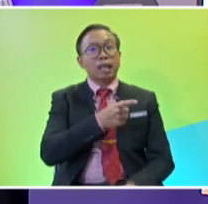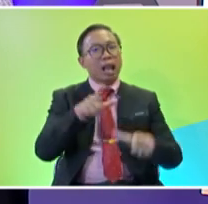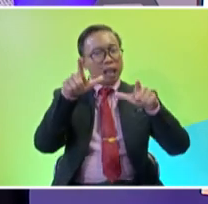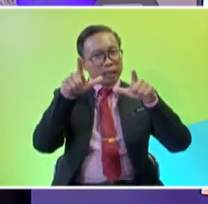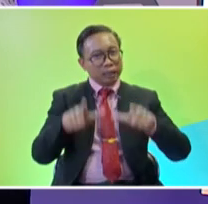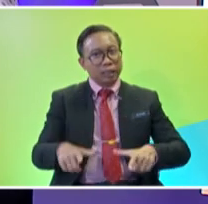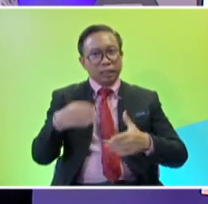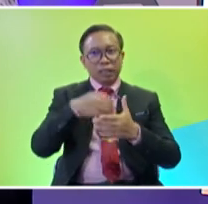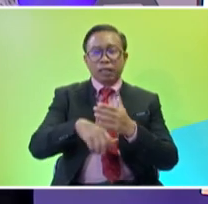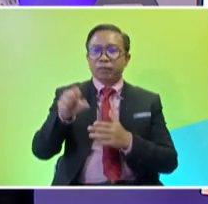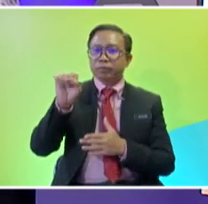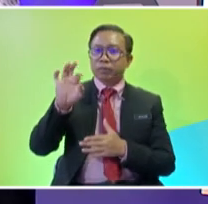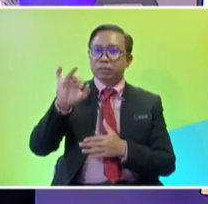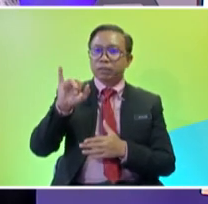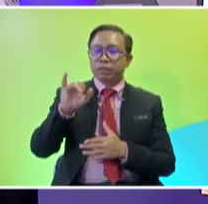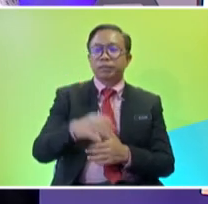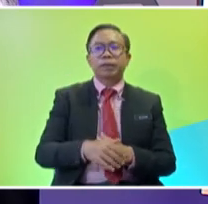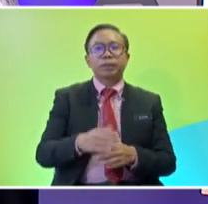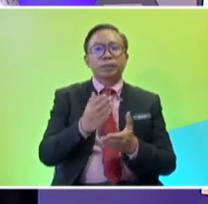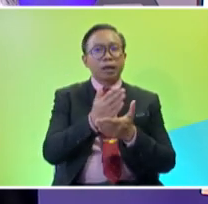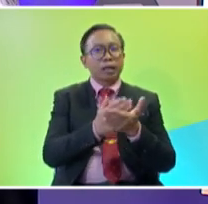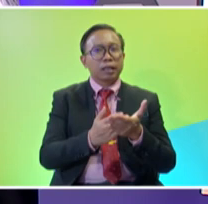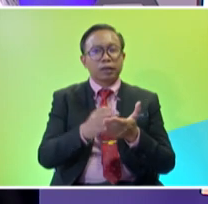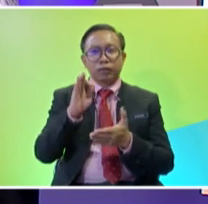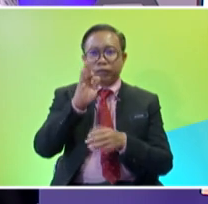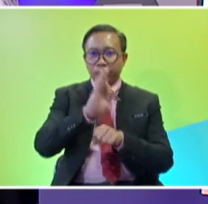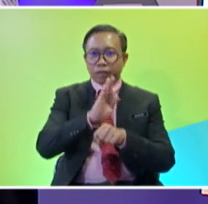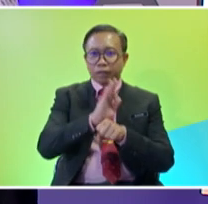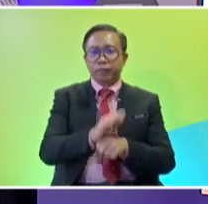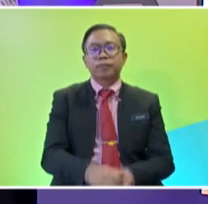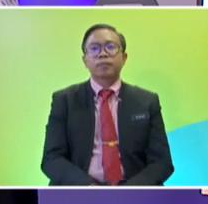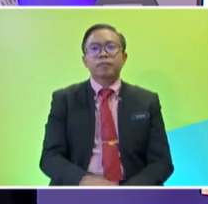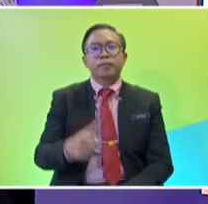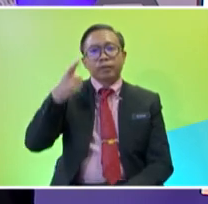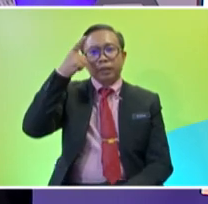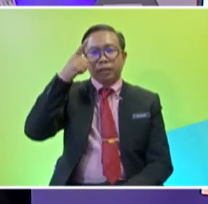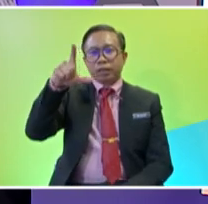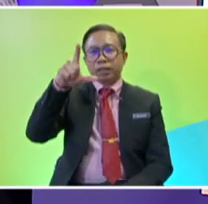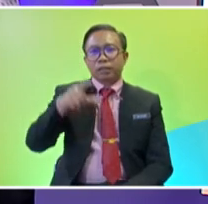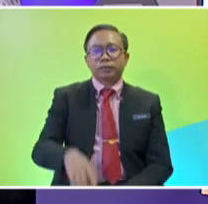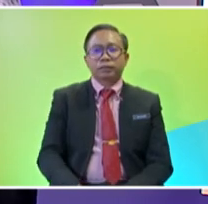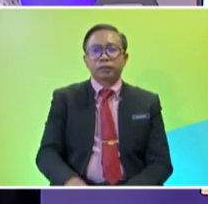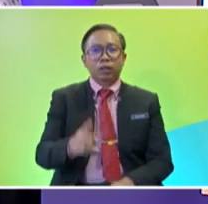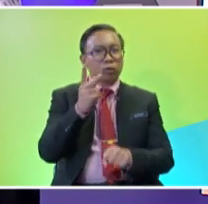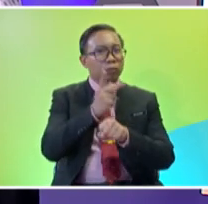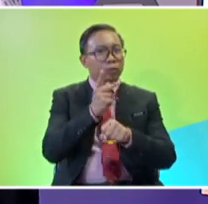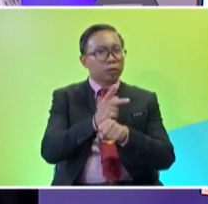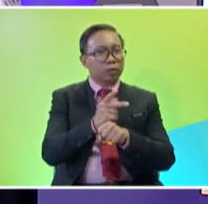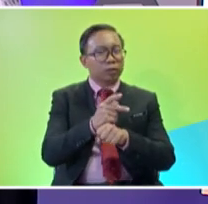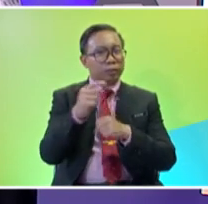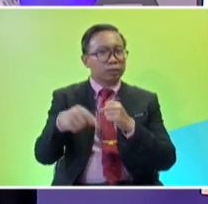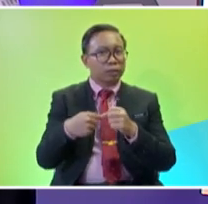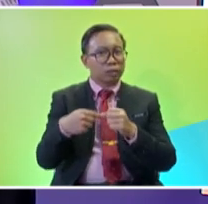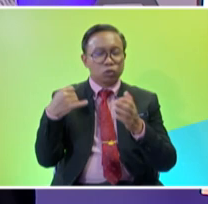dalam sirih elektrokimia bagian film dan kita lihat kuburan tadi bila